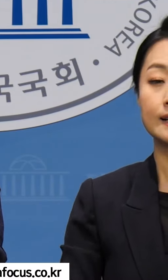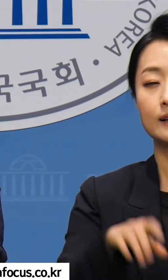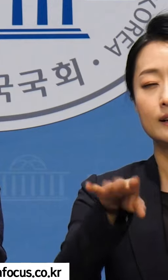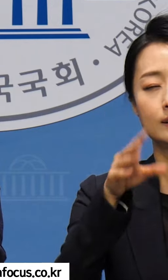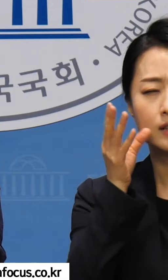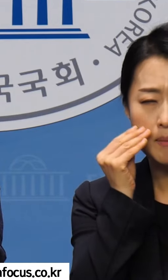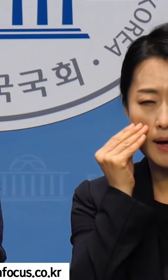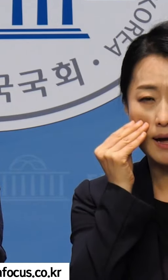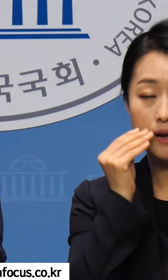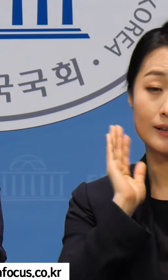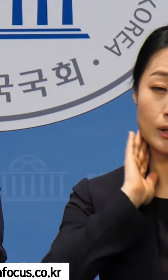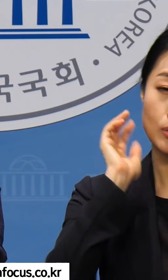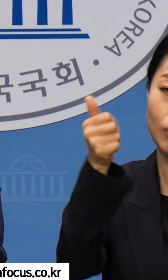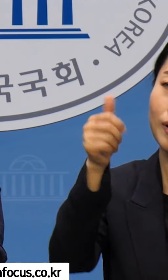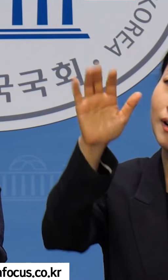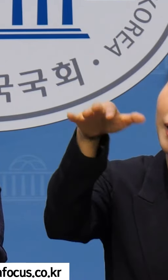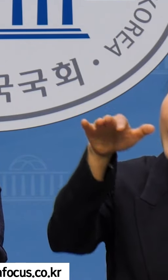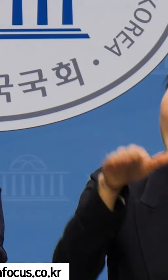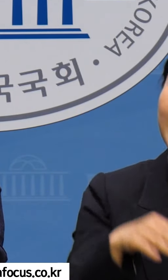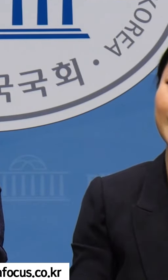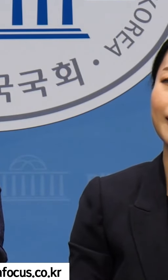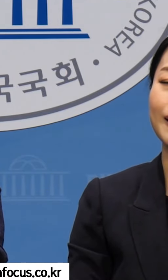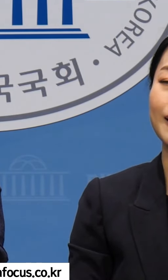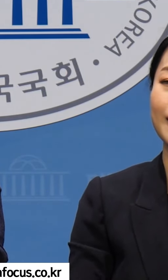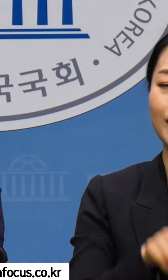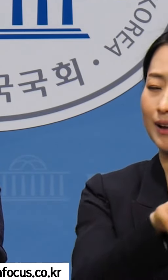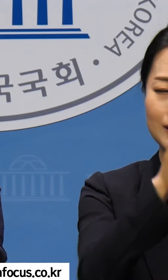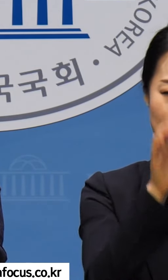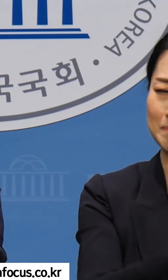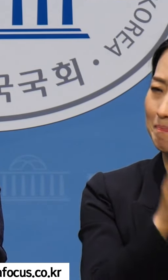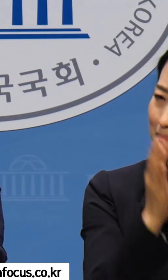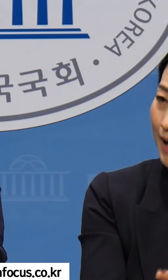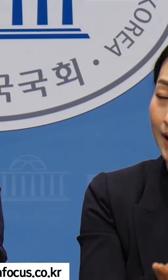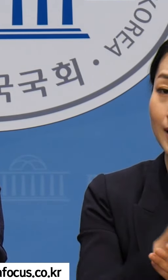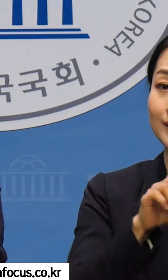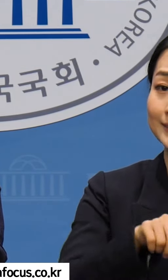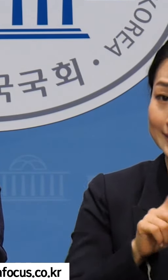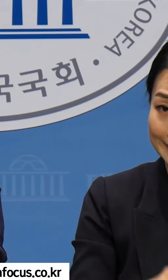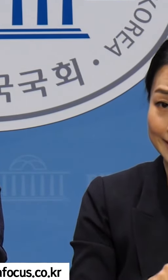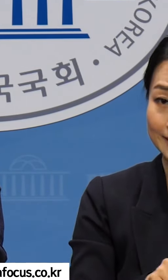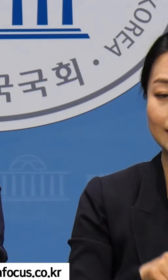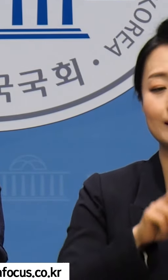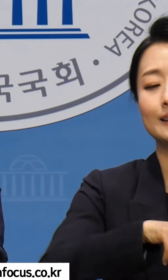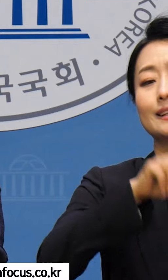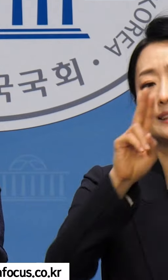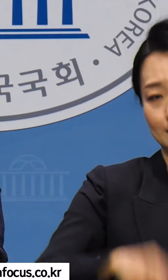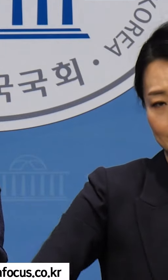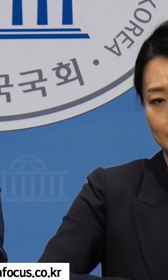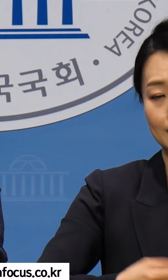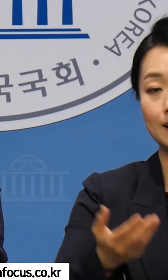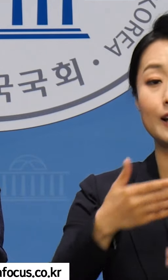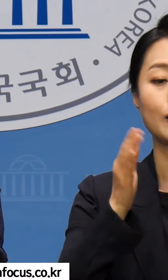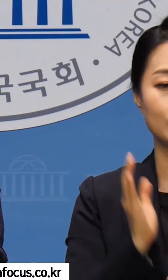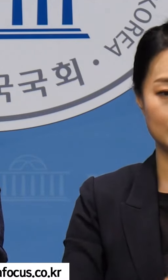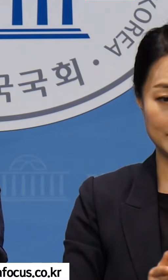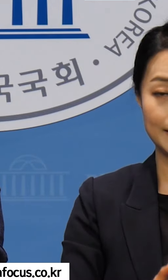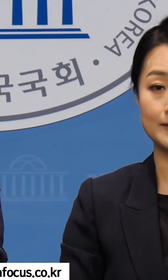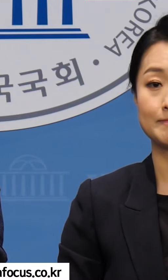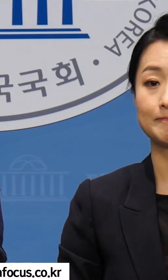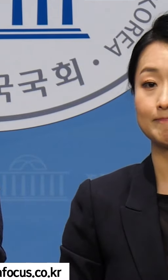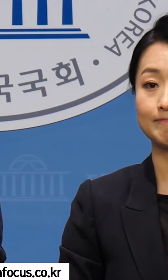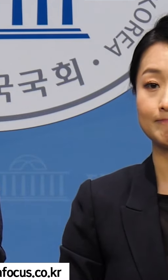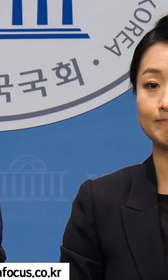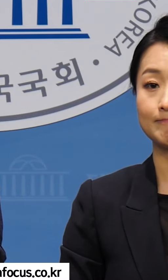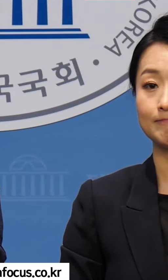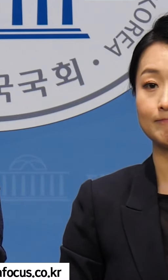전에 인사권자인 윤석 대통령과 당사자인 후보자의 결자 해지를 촉구합니다